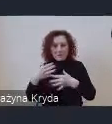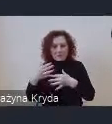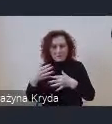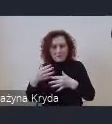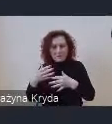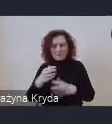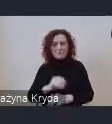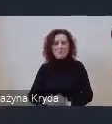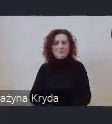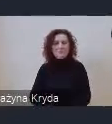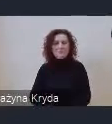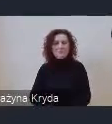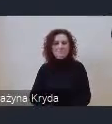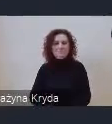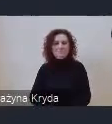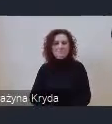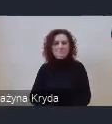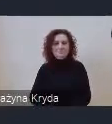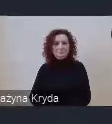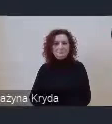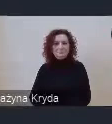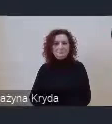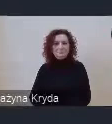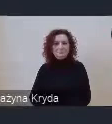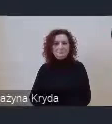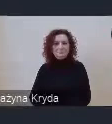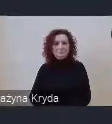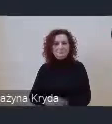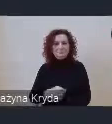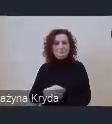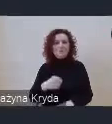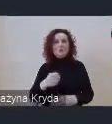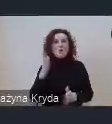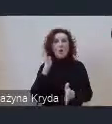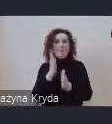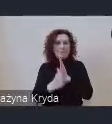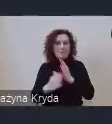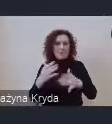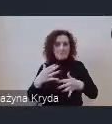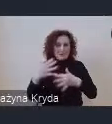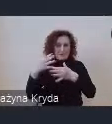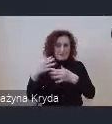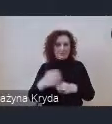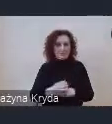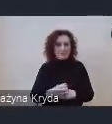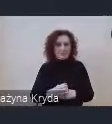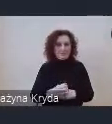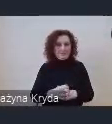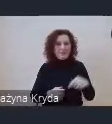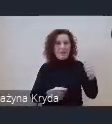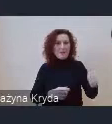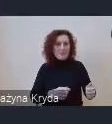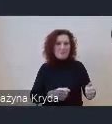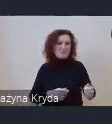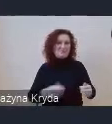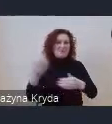takim układzie najbardziej idealnym pożądanym mamy schody proste krawędzie pierwszego ostatniego stopnia oznaczone kolorem